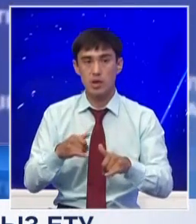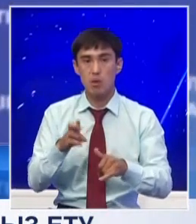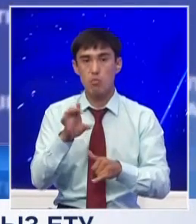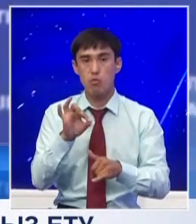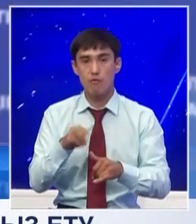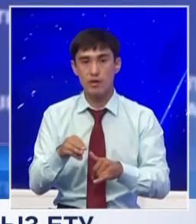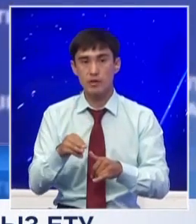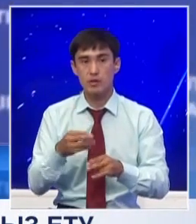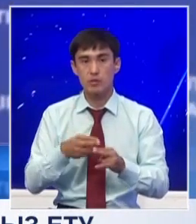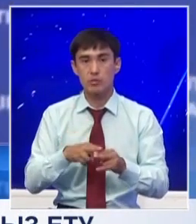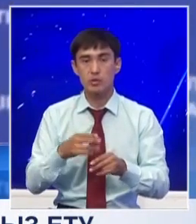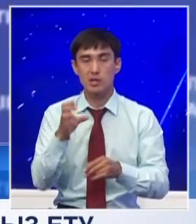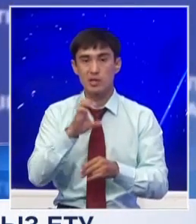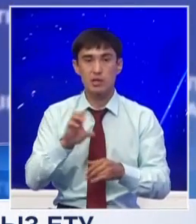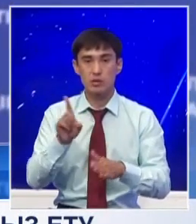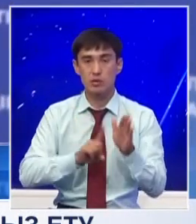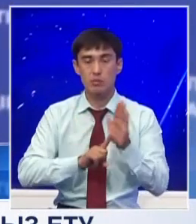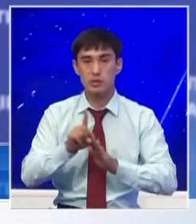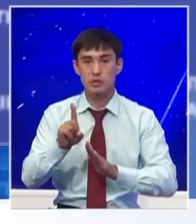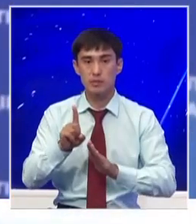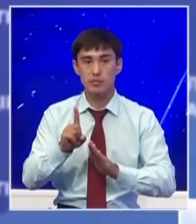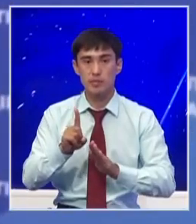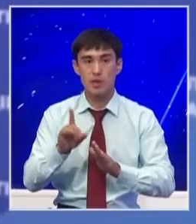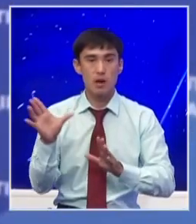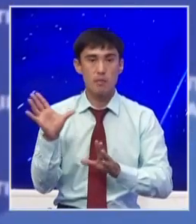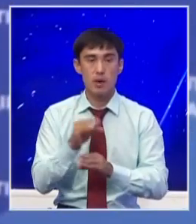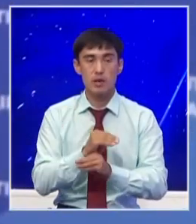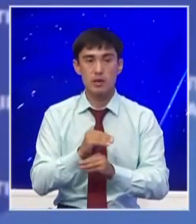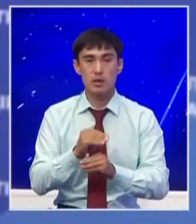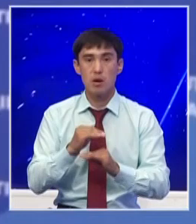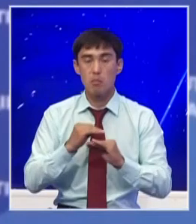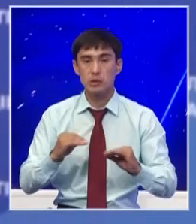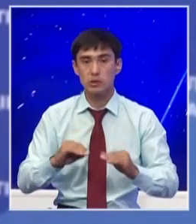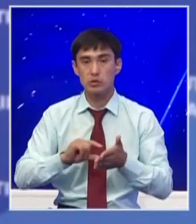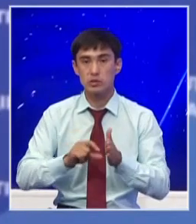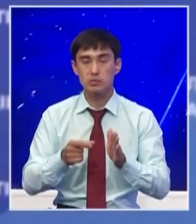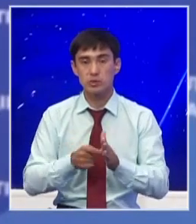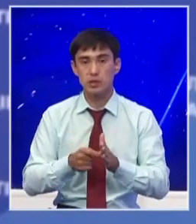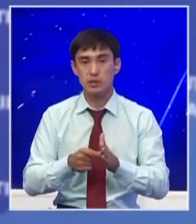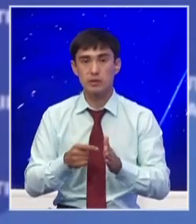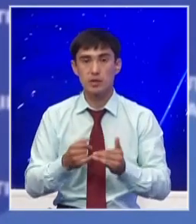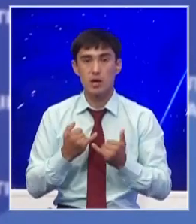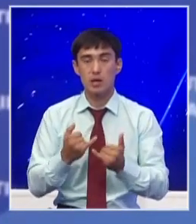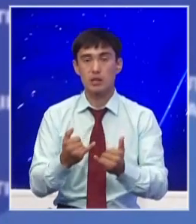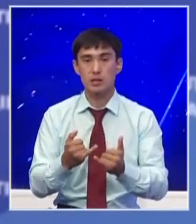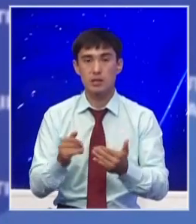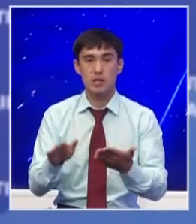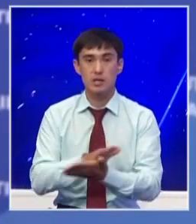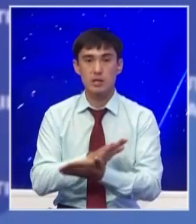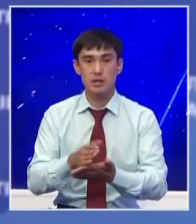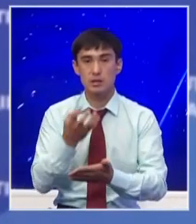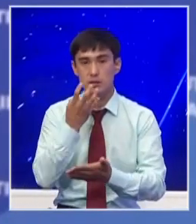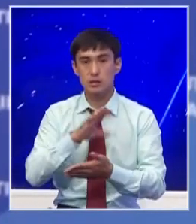буфетіне ағымдағы жылдың 42 айынан бастап барлық бастауыш сынып оқушыларын тегін ыстық